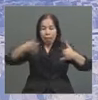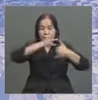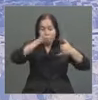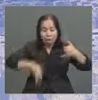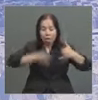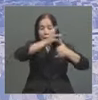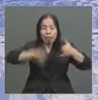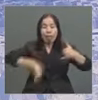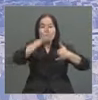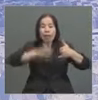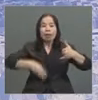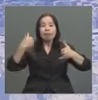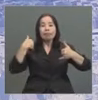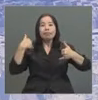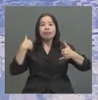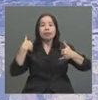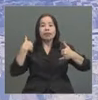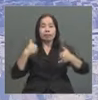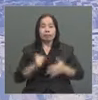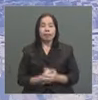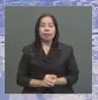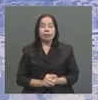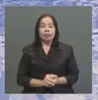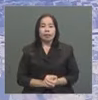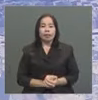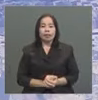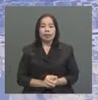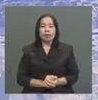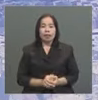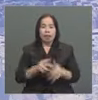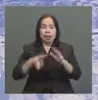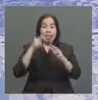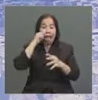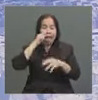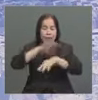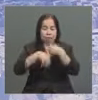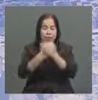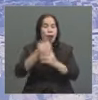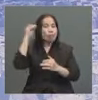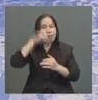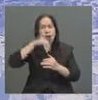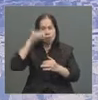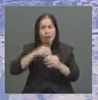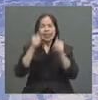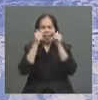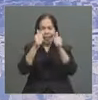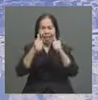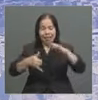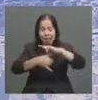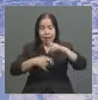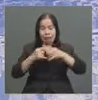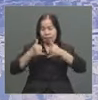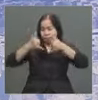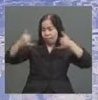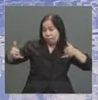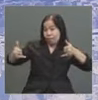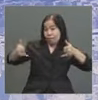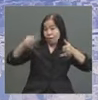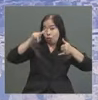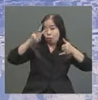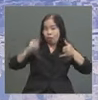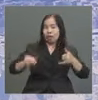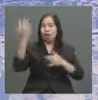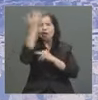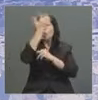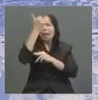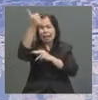ก็มีโอกาสแพร่กระจายกันไปเพราะฉะนั้นตรงนี้ล้างมือบ่อยๆอยู่ด้วยกันได้ครับแต่คุยกันห่างกัน2เมตรนั่งดูที